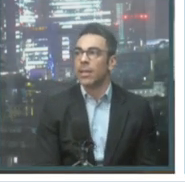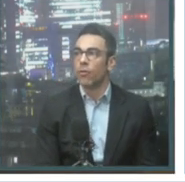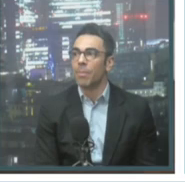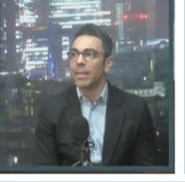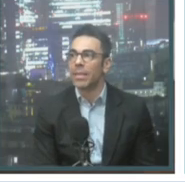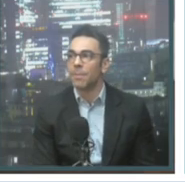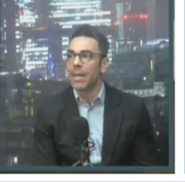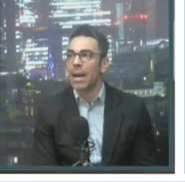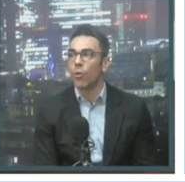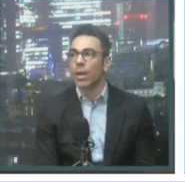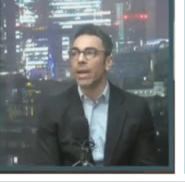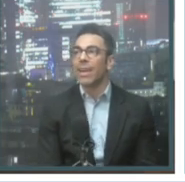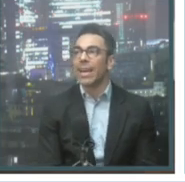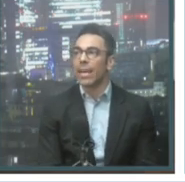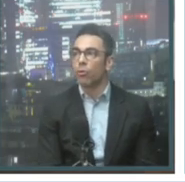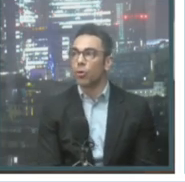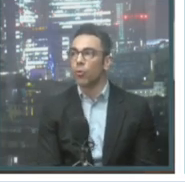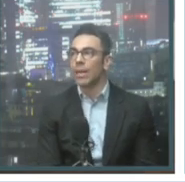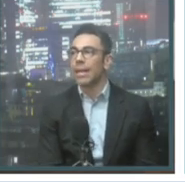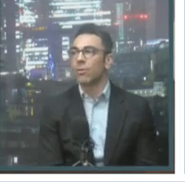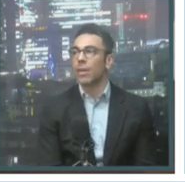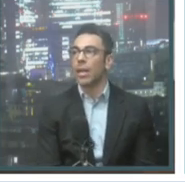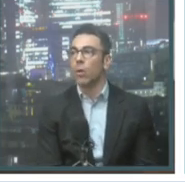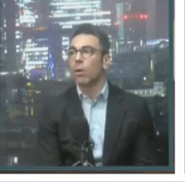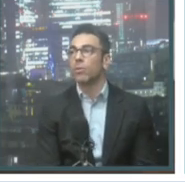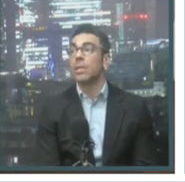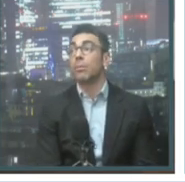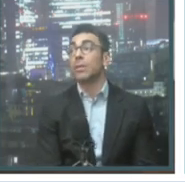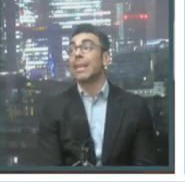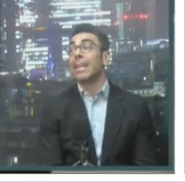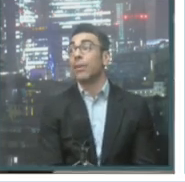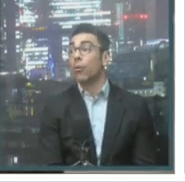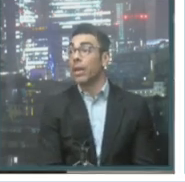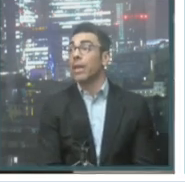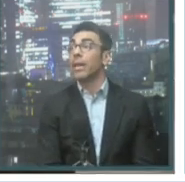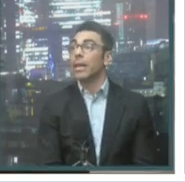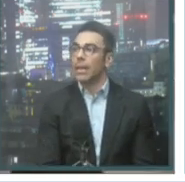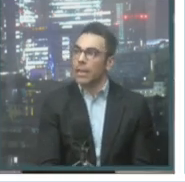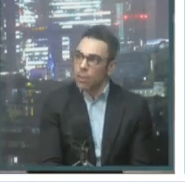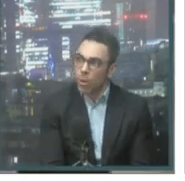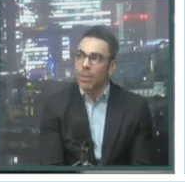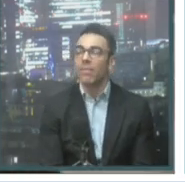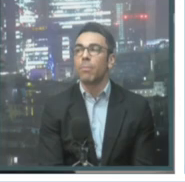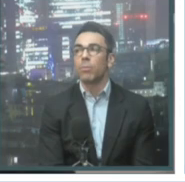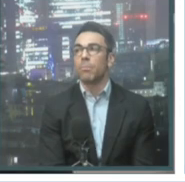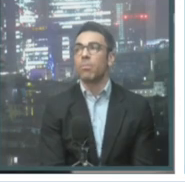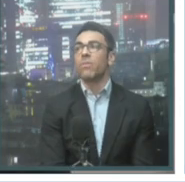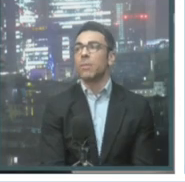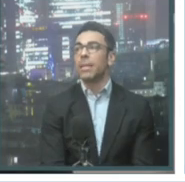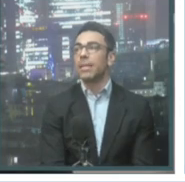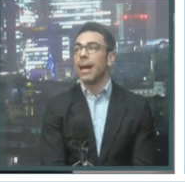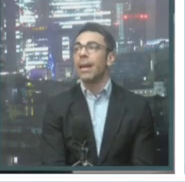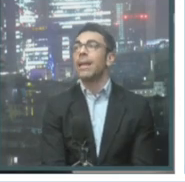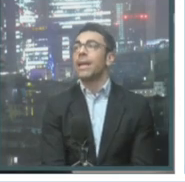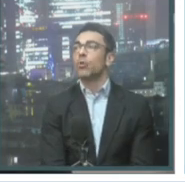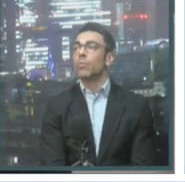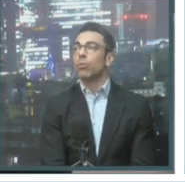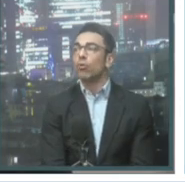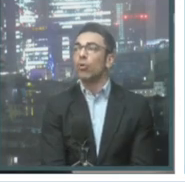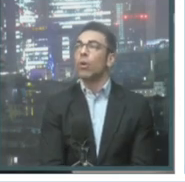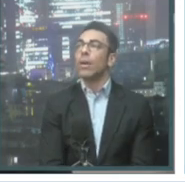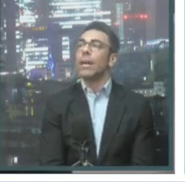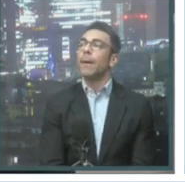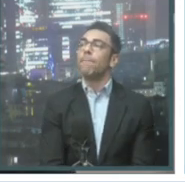ovviamente speriamo che venga riconosciuta la nostra lingua così da poter anzi noi sicuramente preziosi più visibilità e